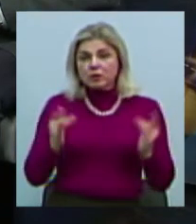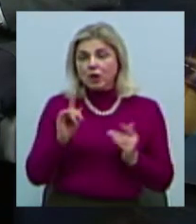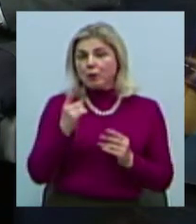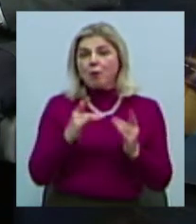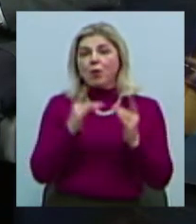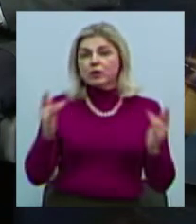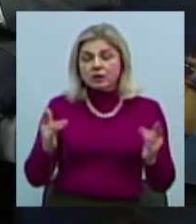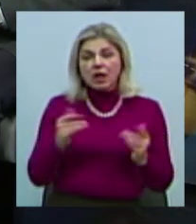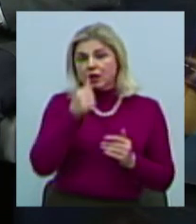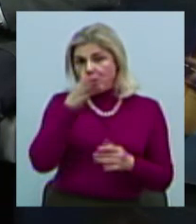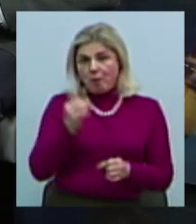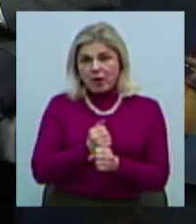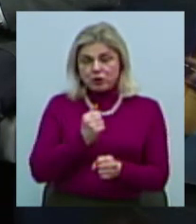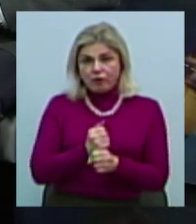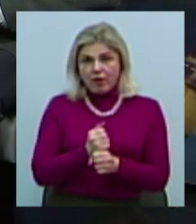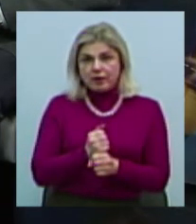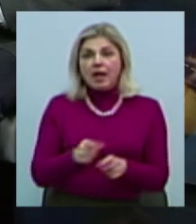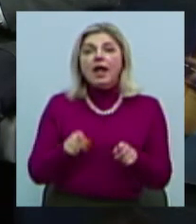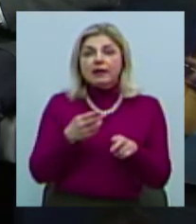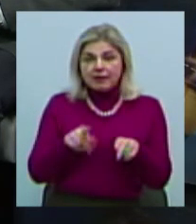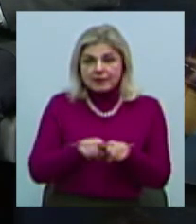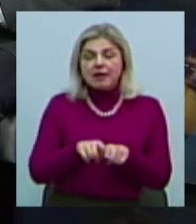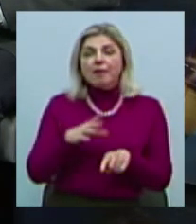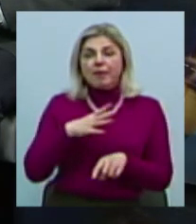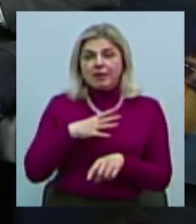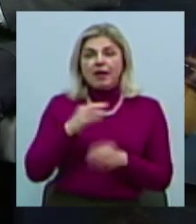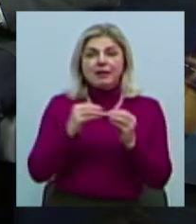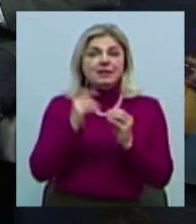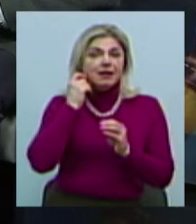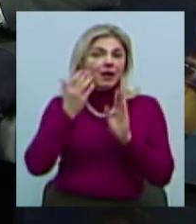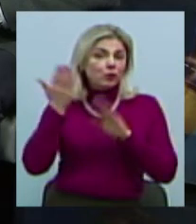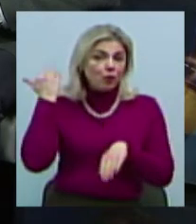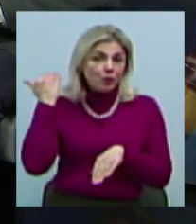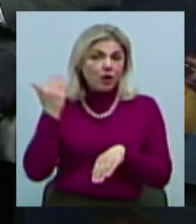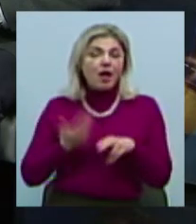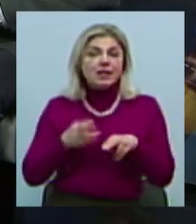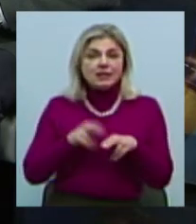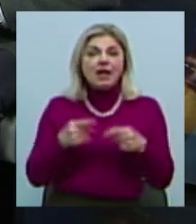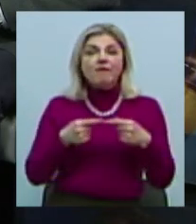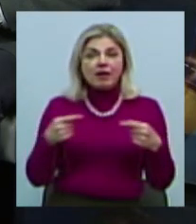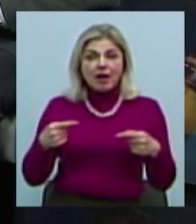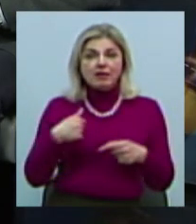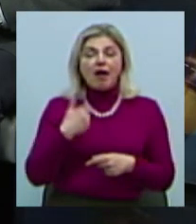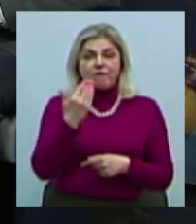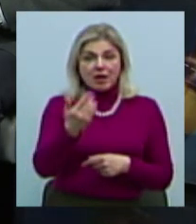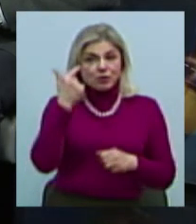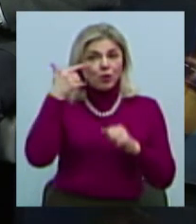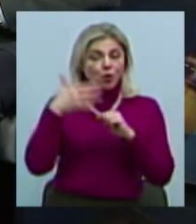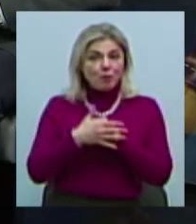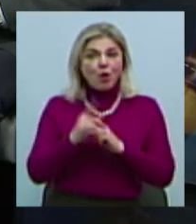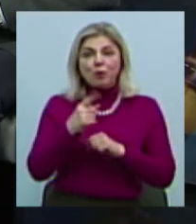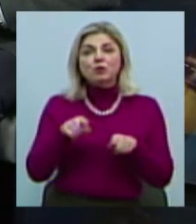років 10 тому. Приблизно, ну майже 10 років тому. І цей варіант, я вас розумію, принаймні, чому ви так